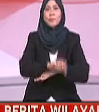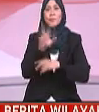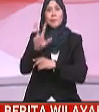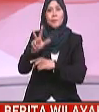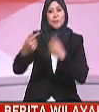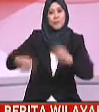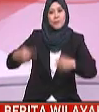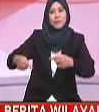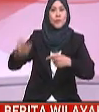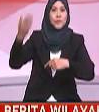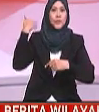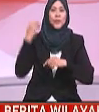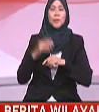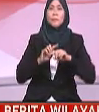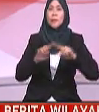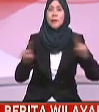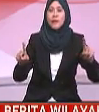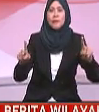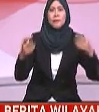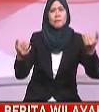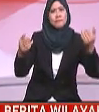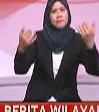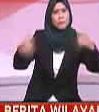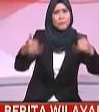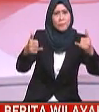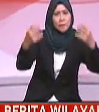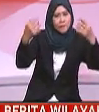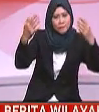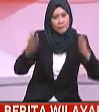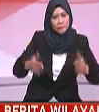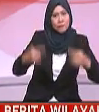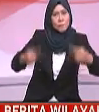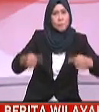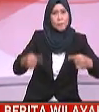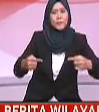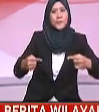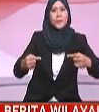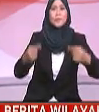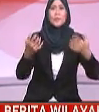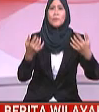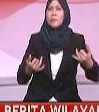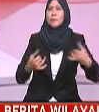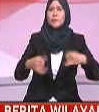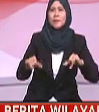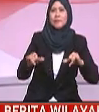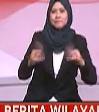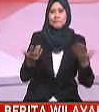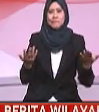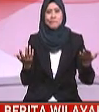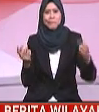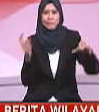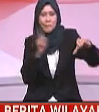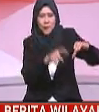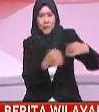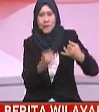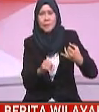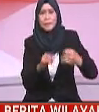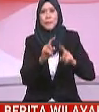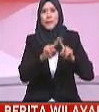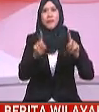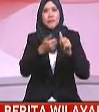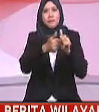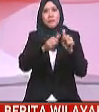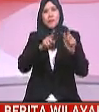aksi terdahulu. Bagaimanapun corak permainan skuad kendalian Nafizah Jaafar itu serba tidak menjadi sekaligus ketinggalan